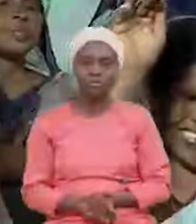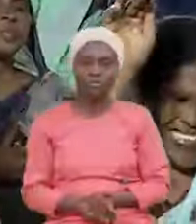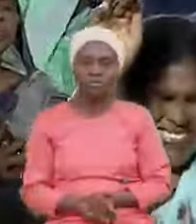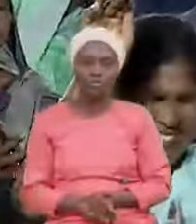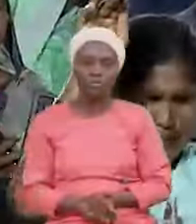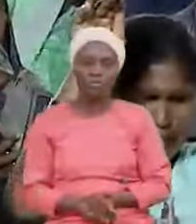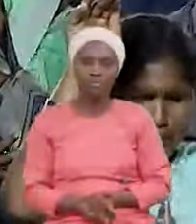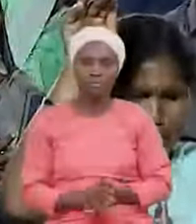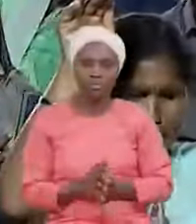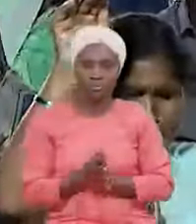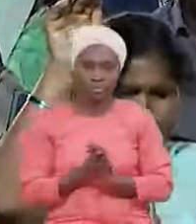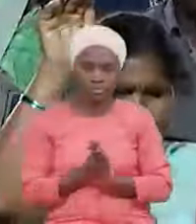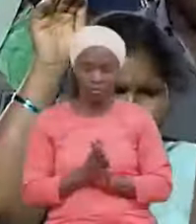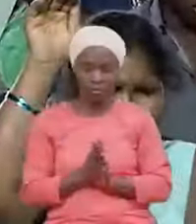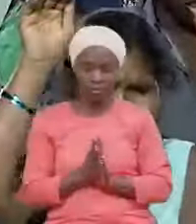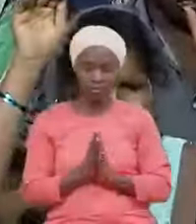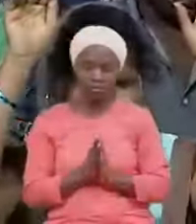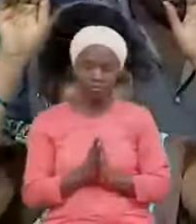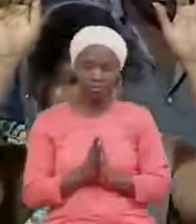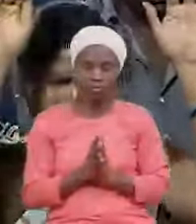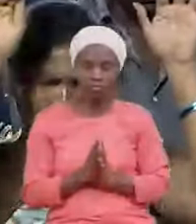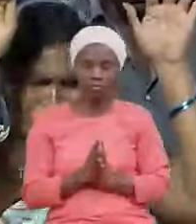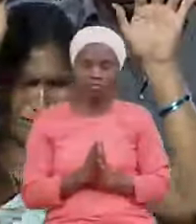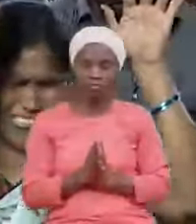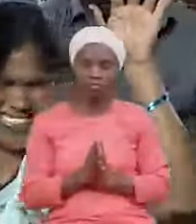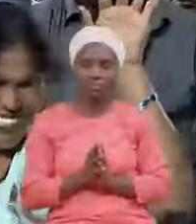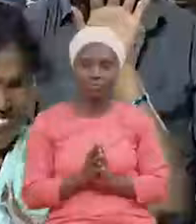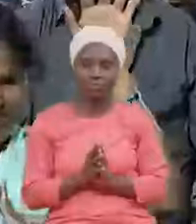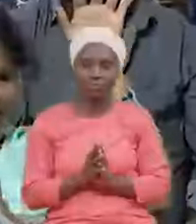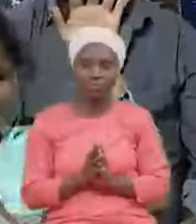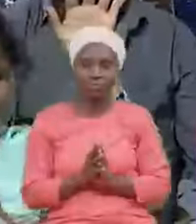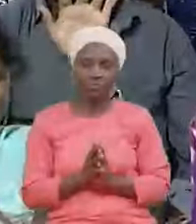I request, please come forward and pray for the sick people.